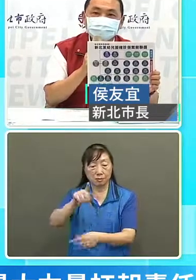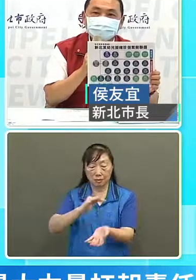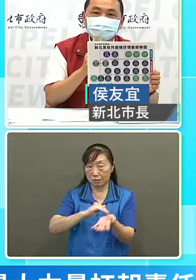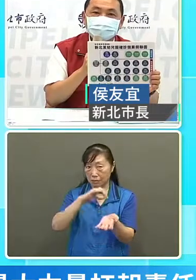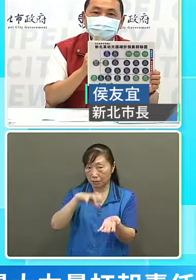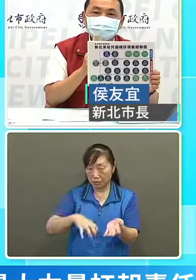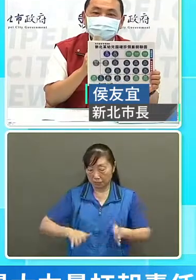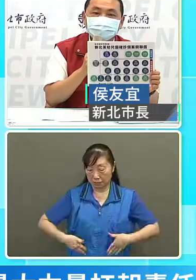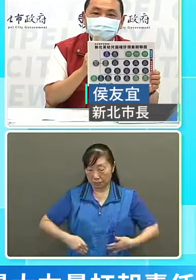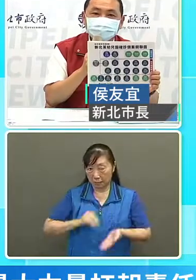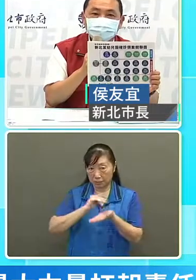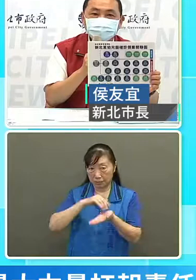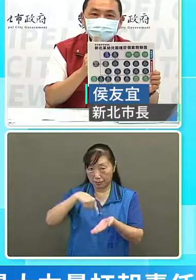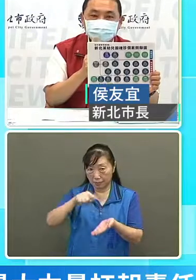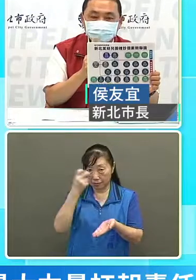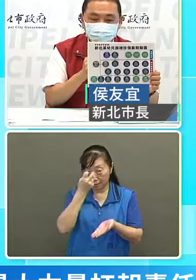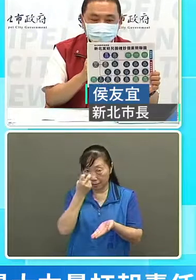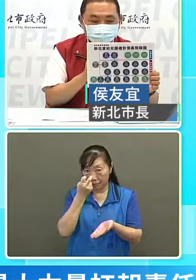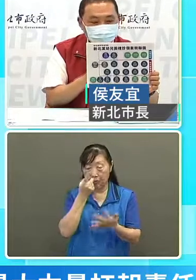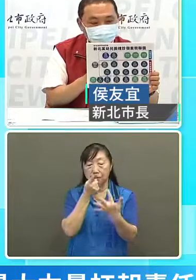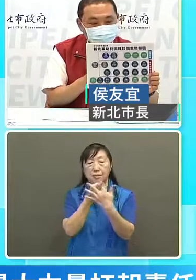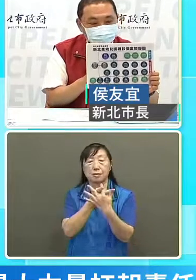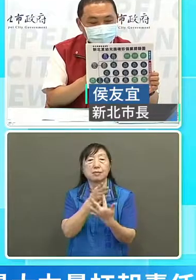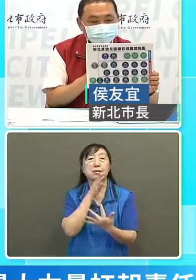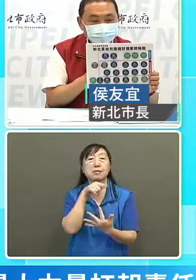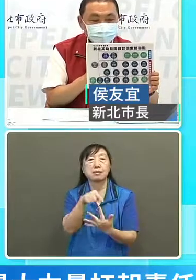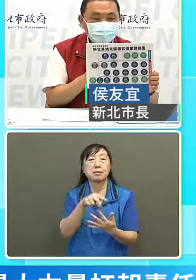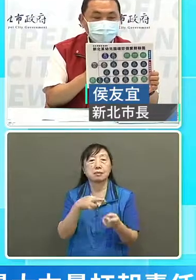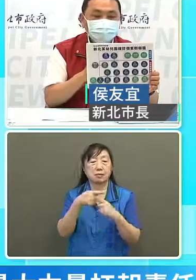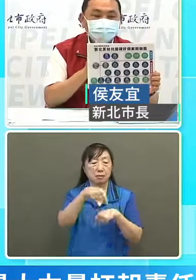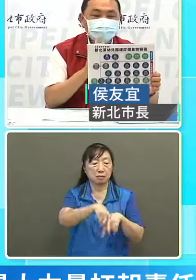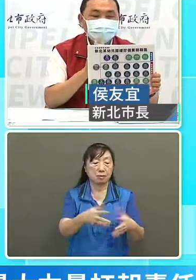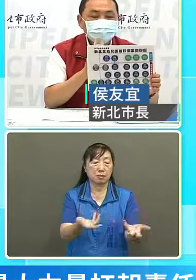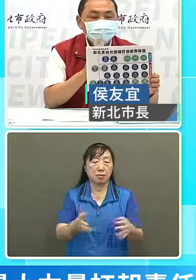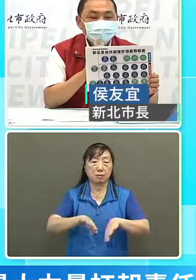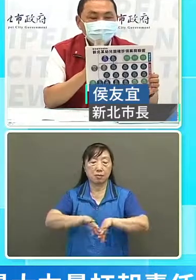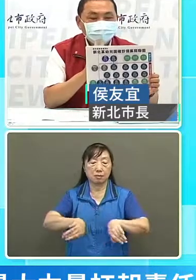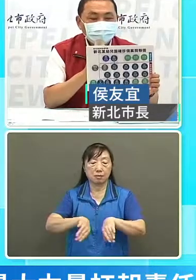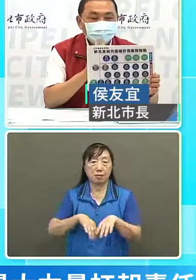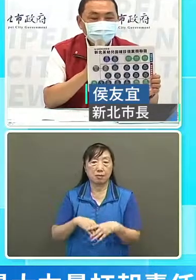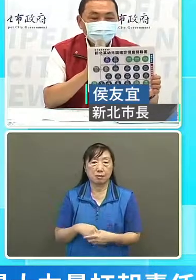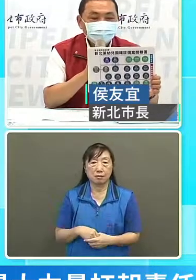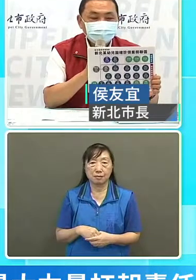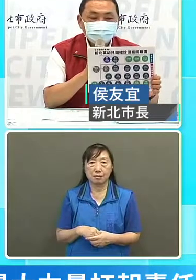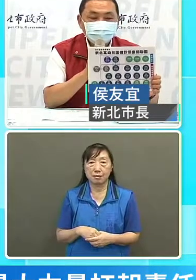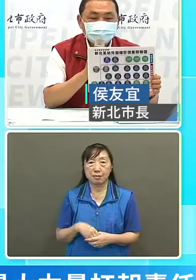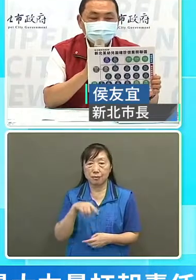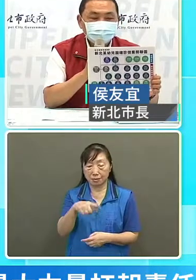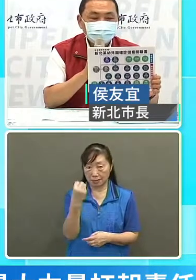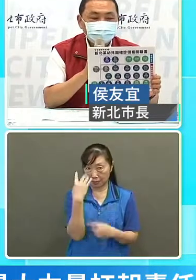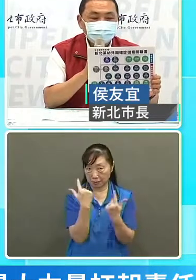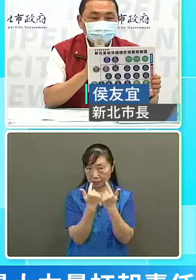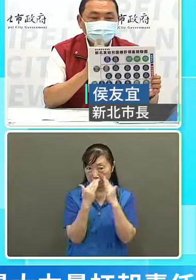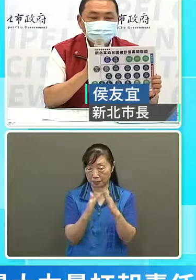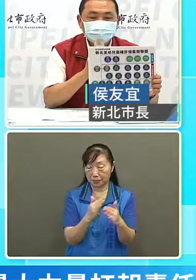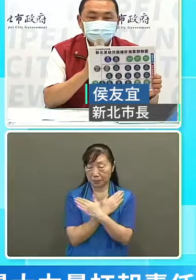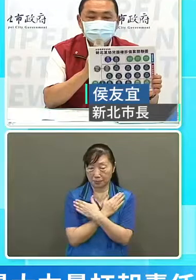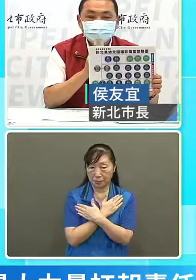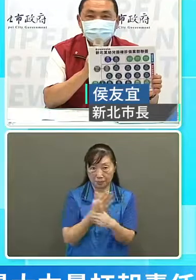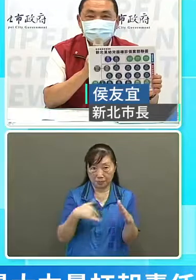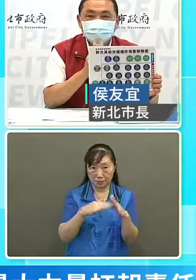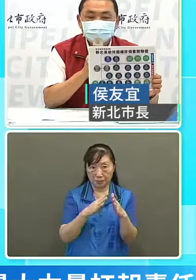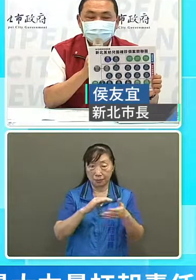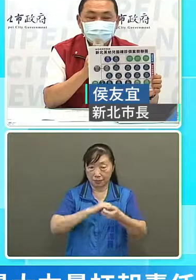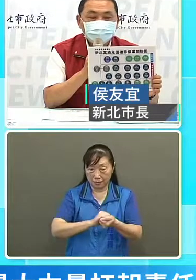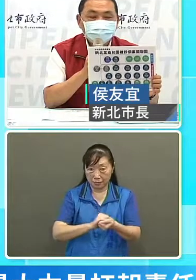急诊看病被验出来，跟这个案例没有关系。 整体的新北市幼儿园的确